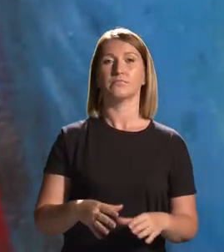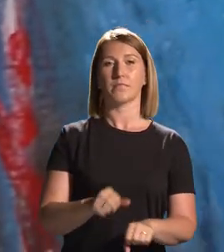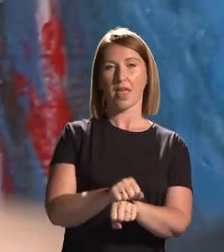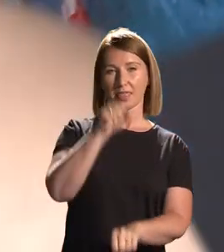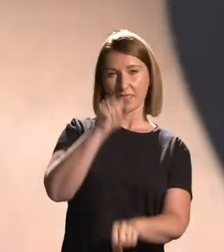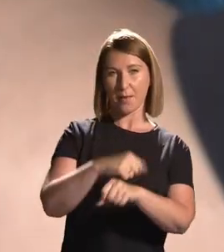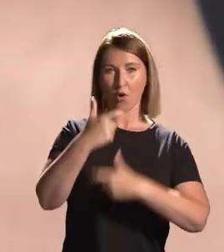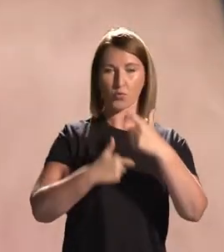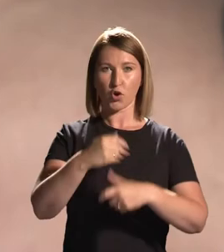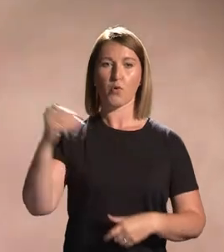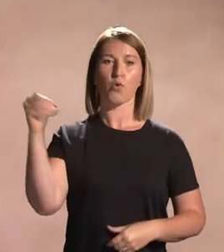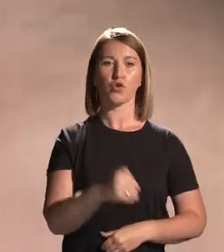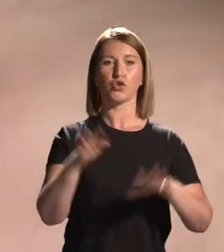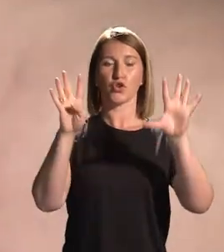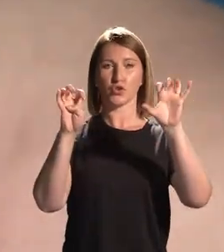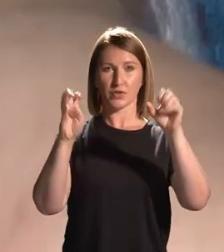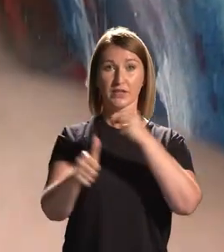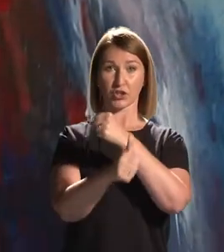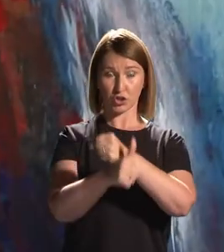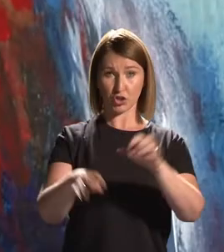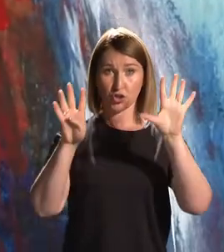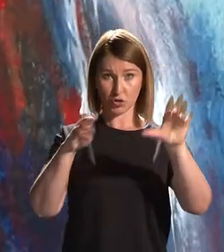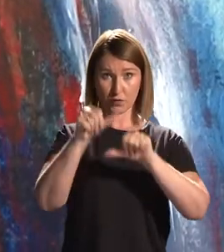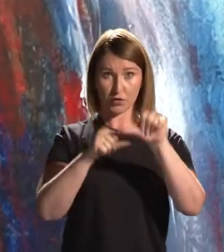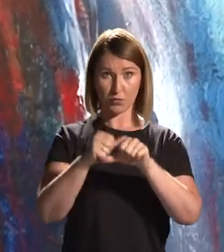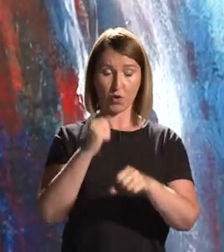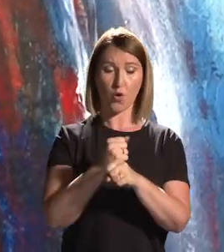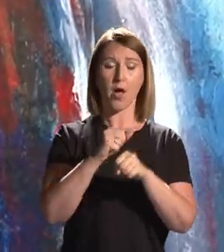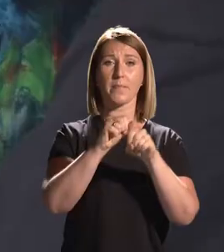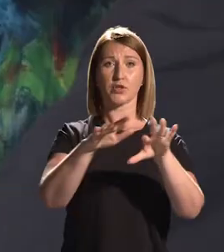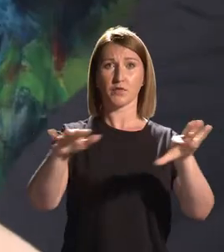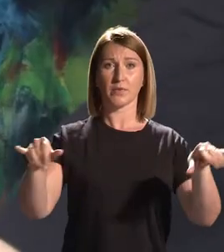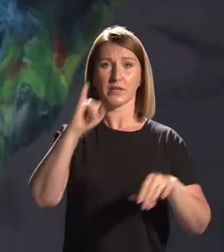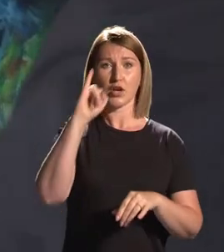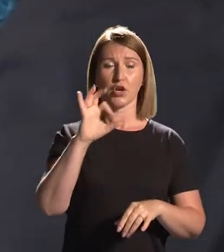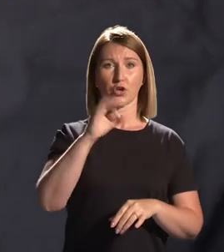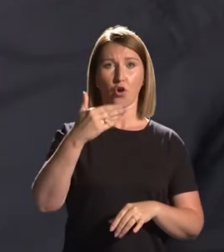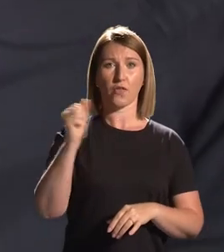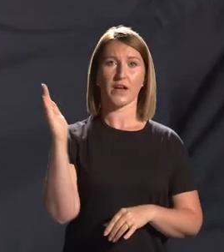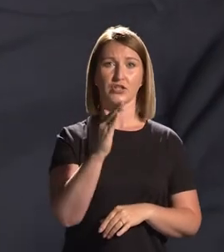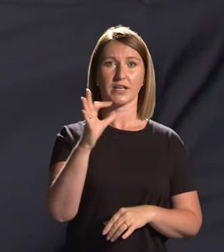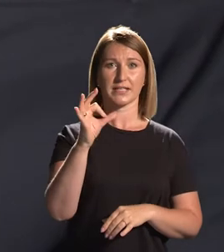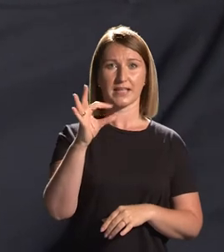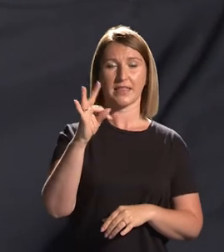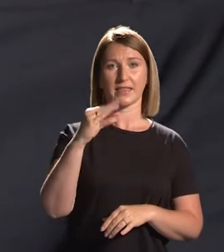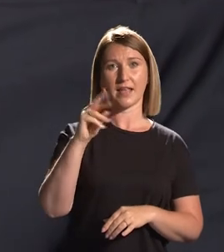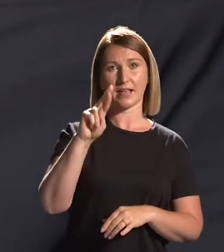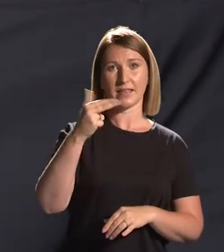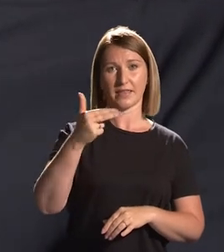Wacława Taranczewskiego, Jana Schanzenbacha. Dyplom w 1969 roku uzyskał w pracowni profesora Jonasza